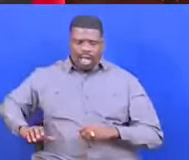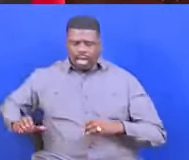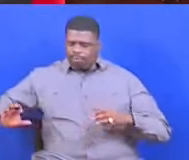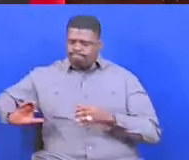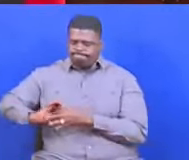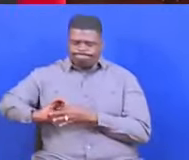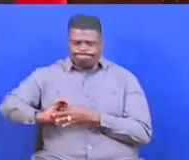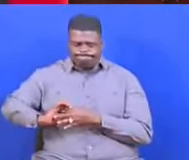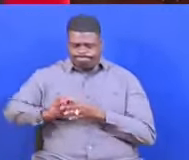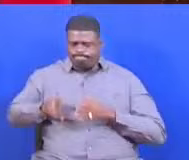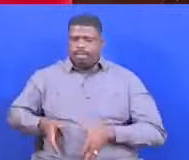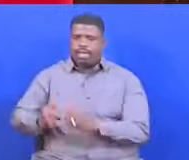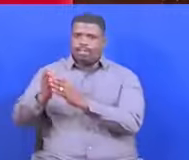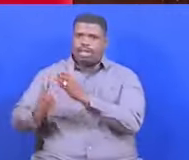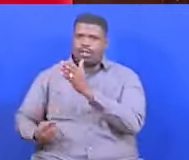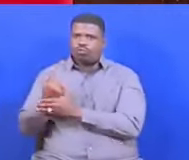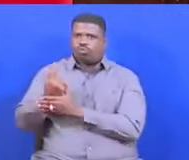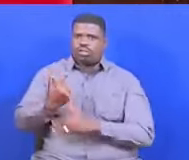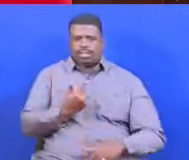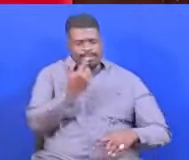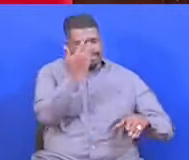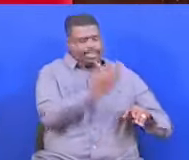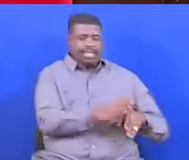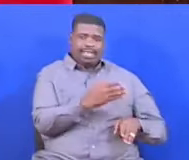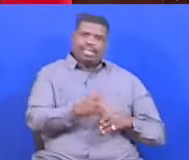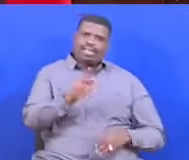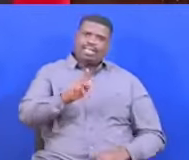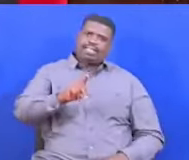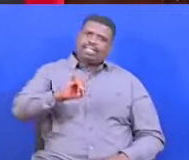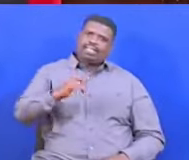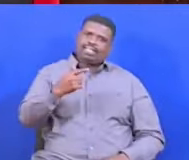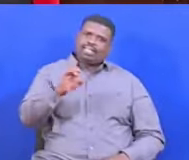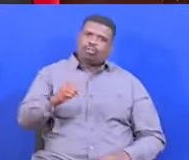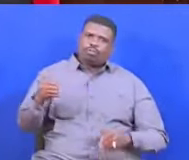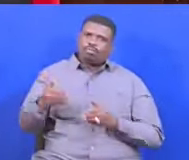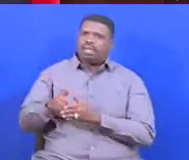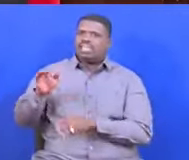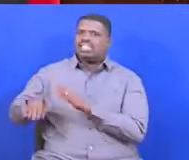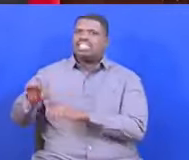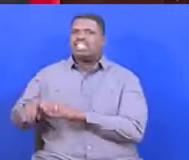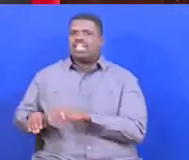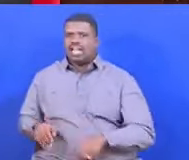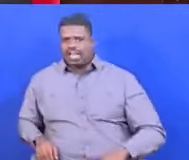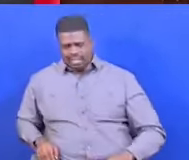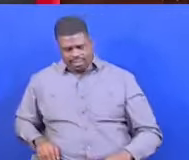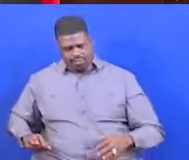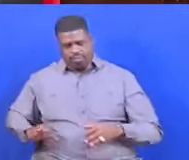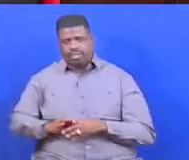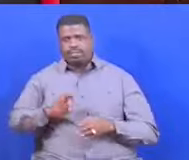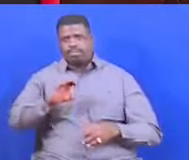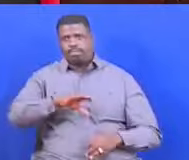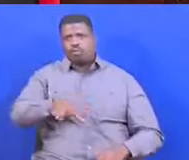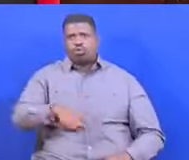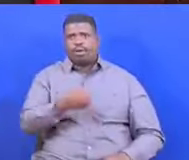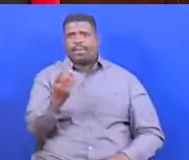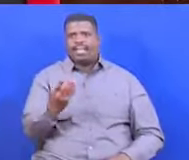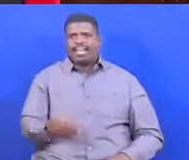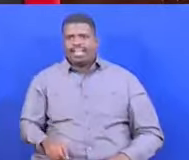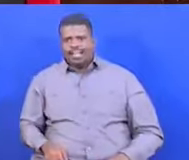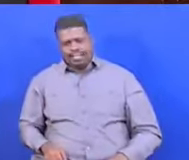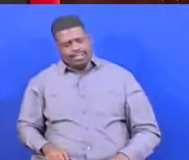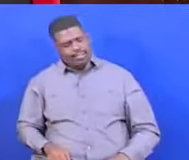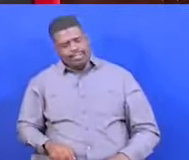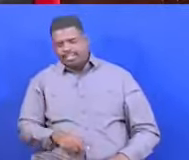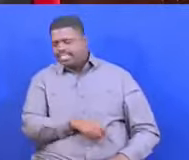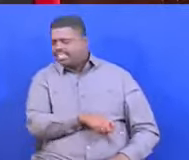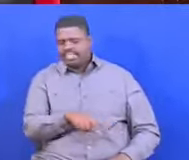Barabara kutoka Tanga, Kiteto, Chemba mpaka Singida ni barabara inayounganisha mikoa minne. Kwa hivyo ni barabara ambazo ni